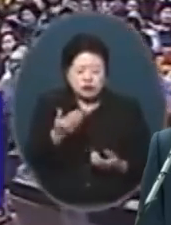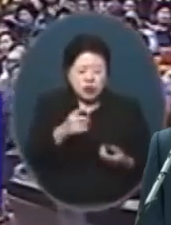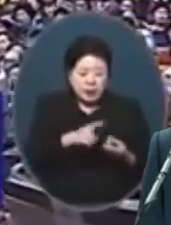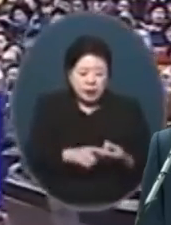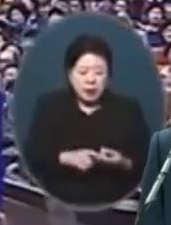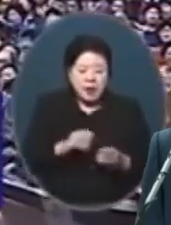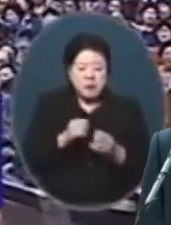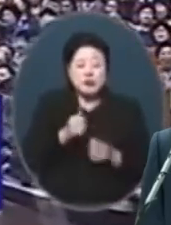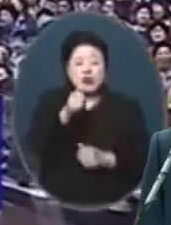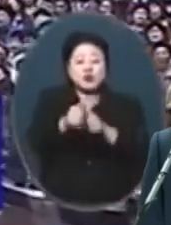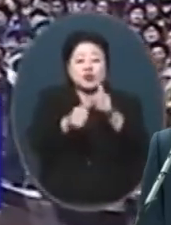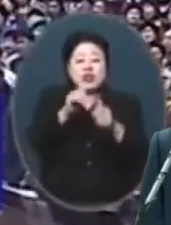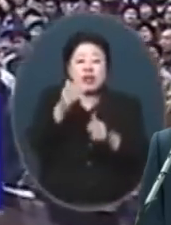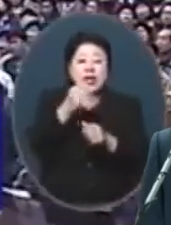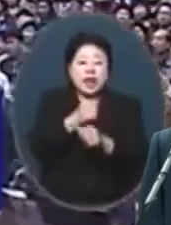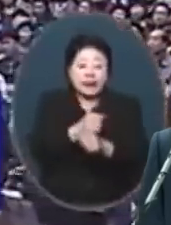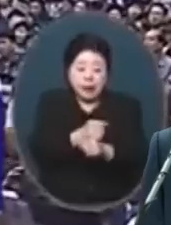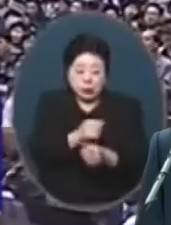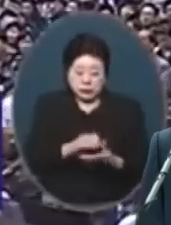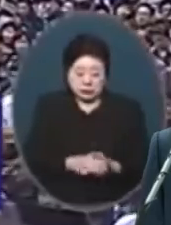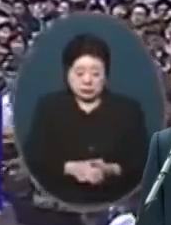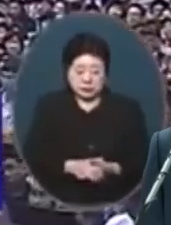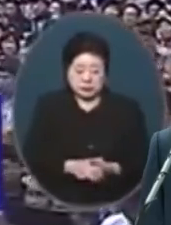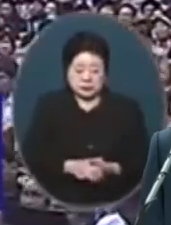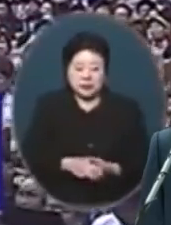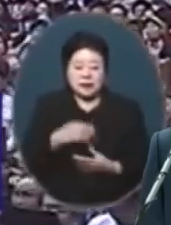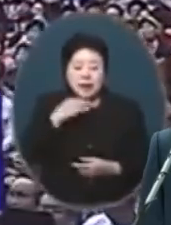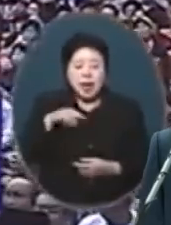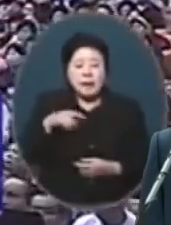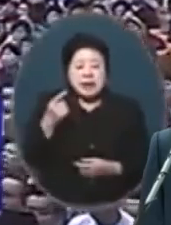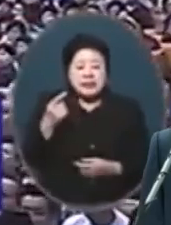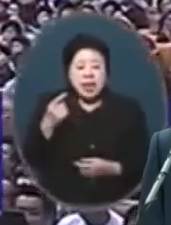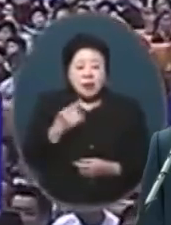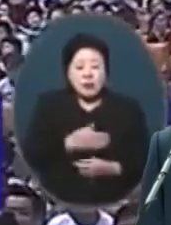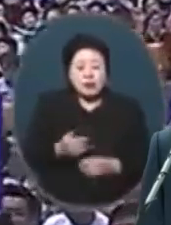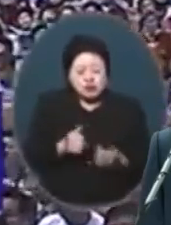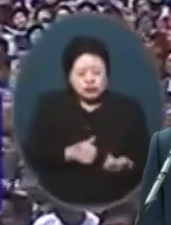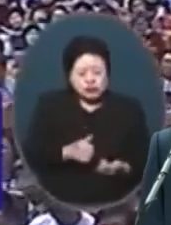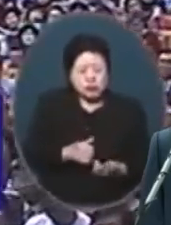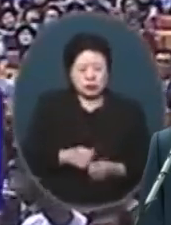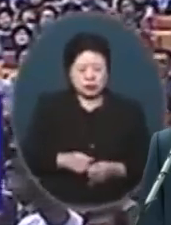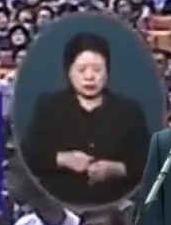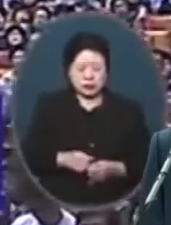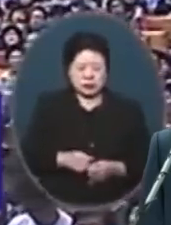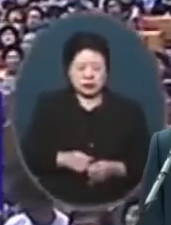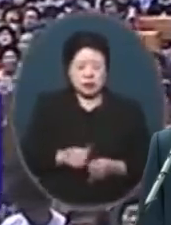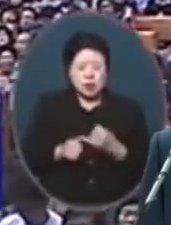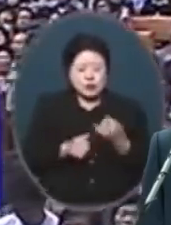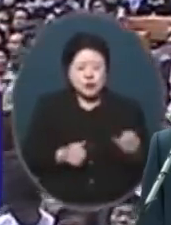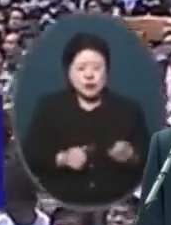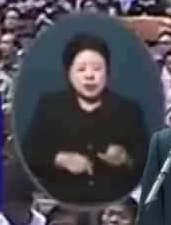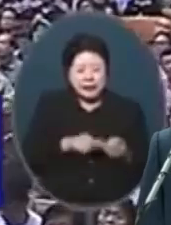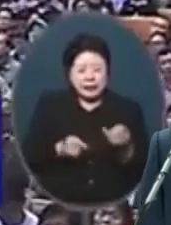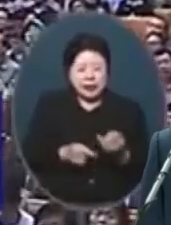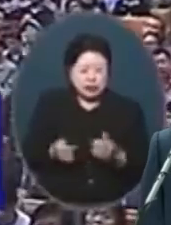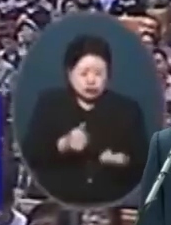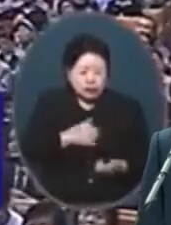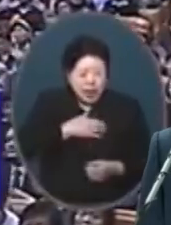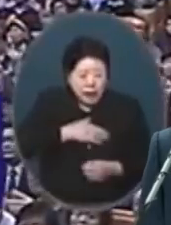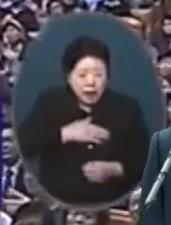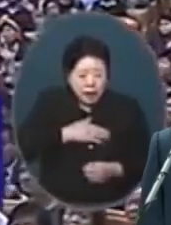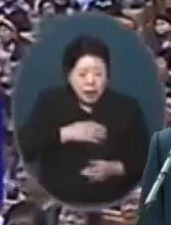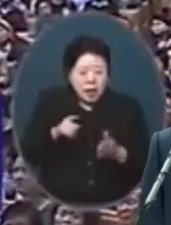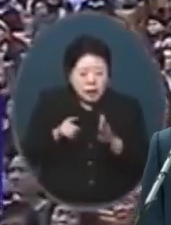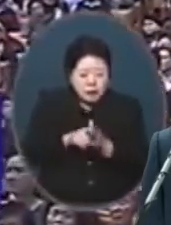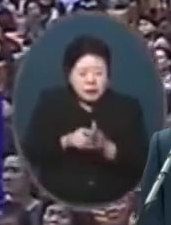많은 민족의 조상이 되게 하리 하심이라. 그가 백세나 되어 자기의 몸이 죽은 것 같고 사라의 태에 죽은 것 같음을 알고도